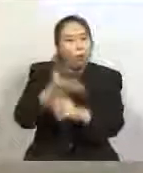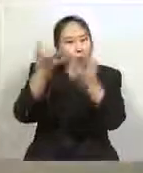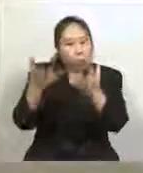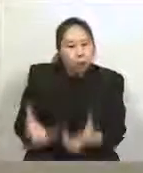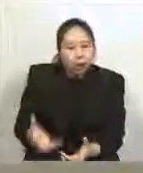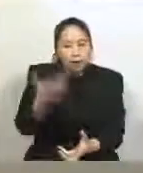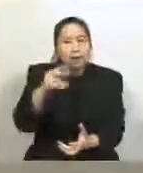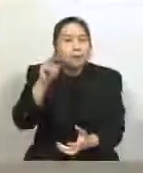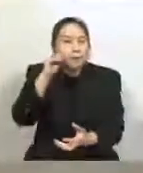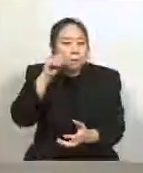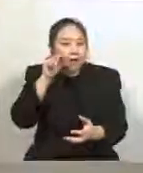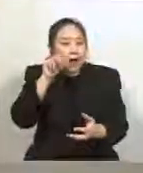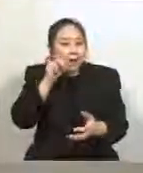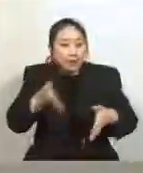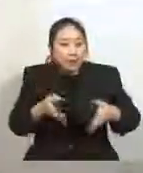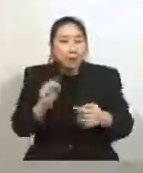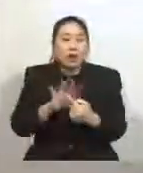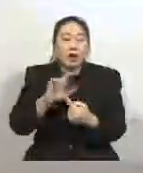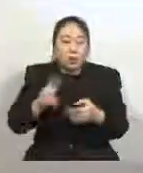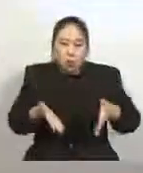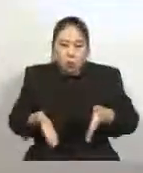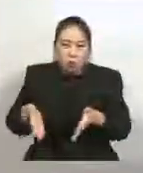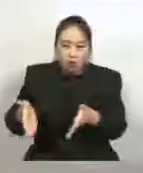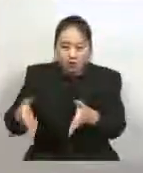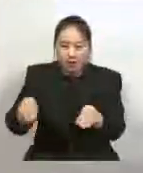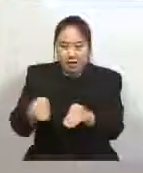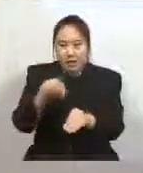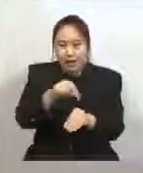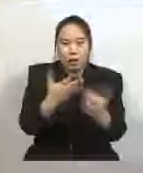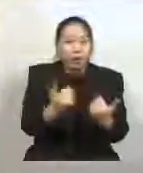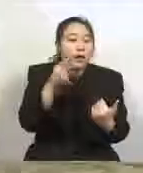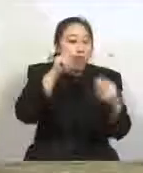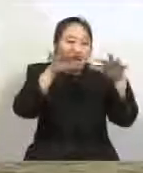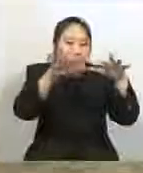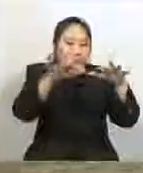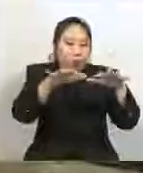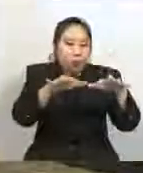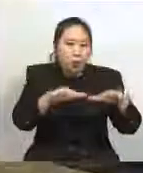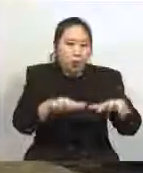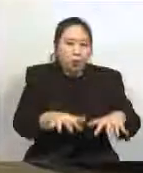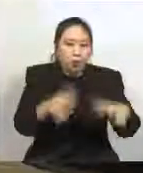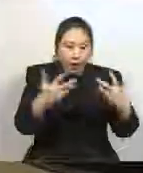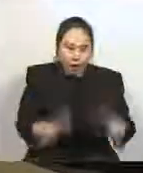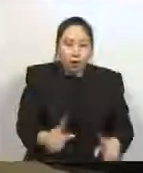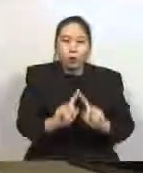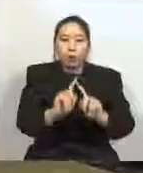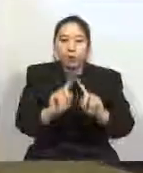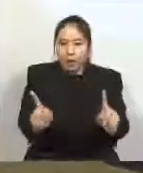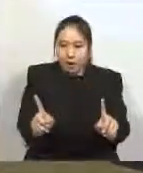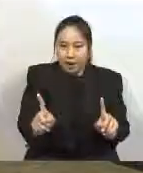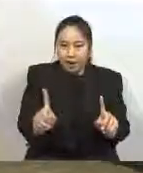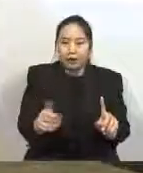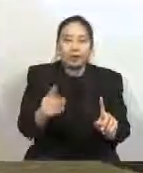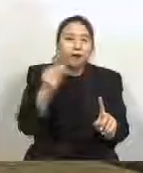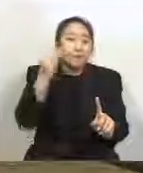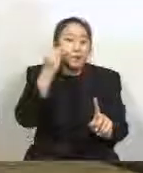มู่บ้านที่อยู่ริมแม่น้ำมูลถึงแม้ว่าระดับน้ำในตอนนี้จะลดลงเรื่อยๆแล้วนะคะแต่ก็ยังพบว่ายัง